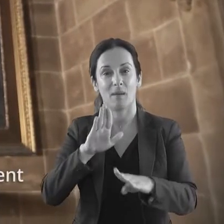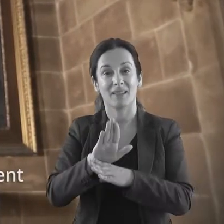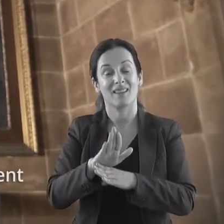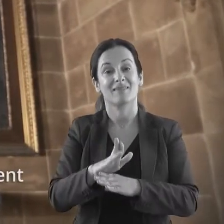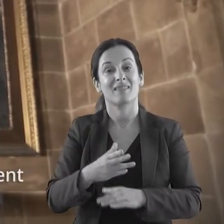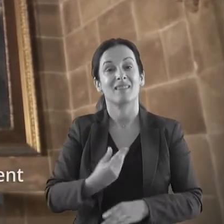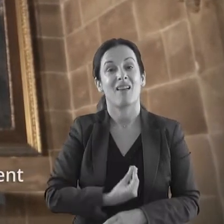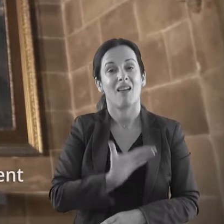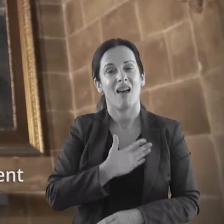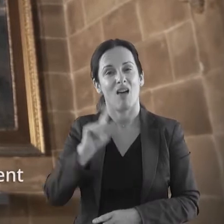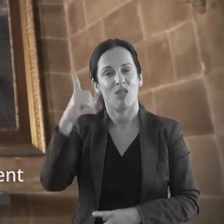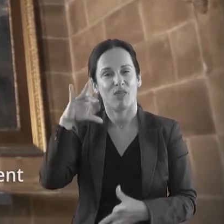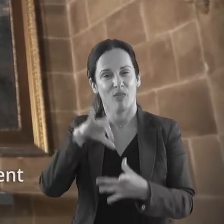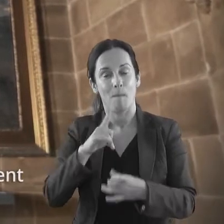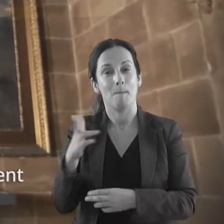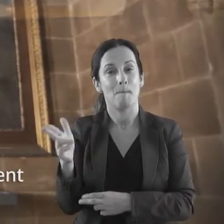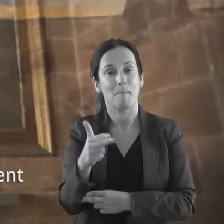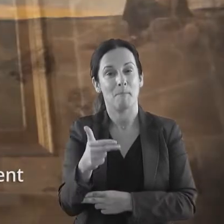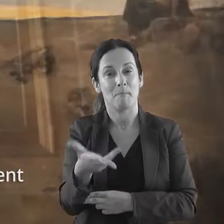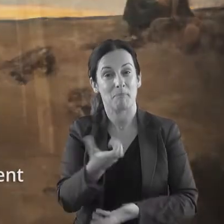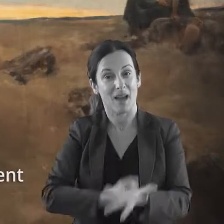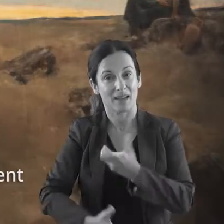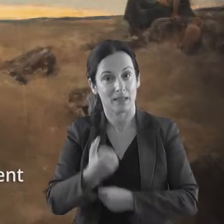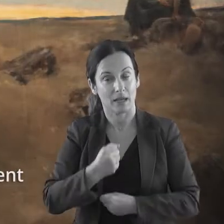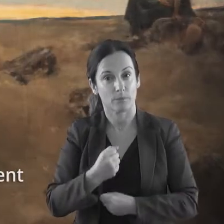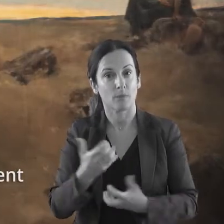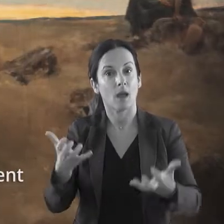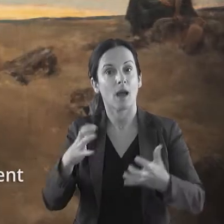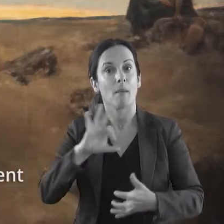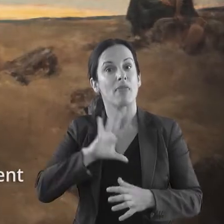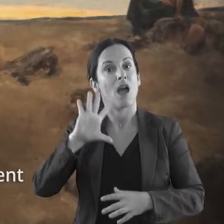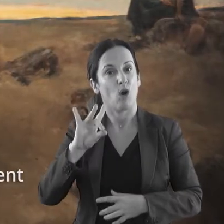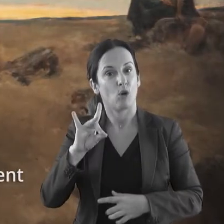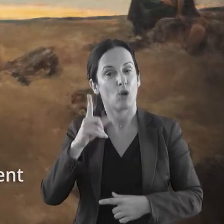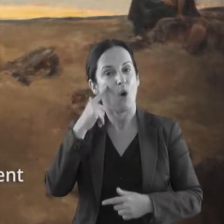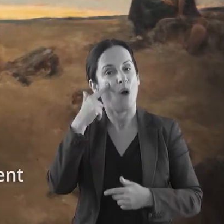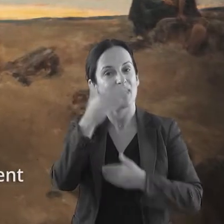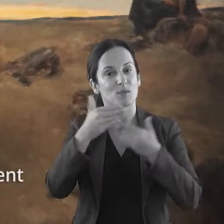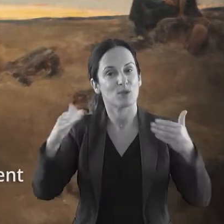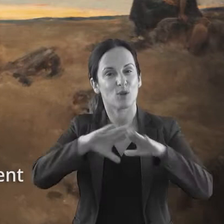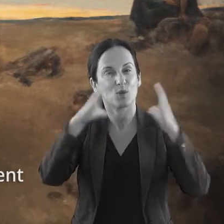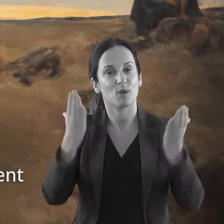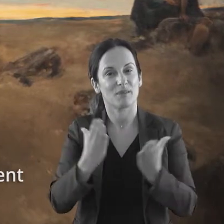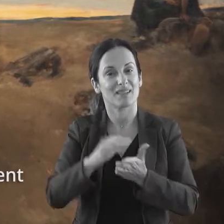i reprodueix l'escena bíblica de l'Antic Testament d'Ismael i Agar, exiliats al desert.